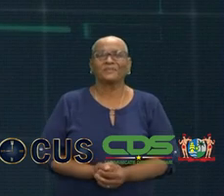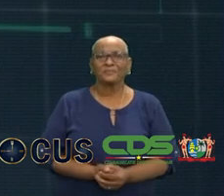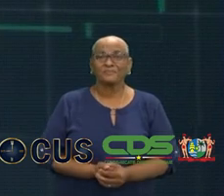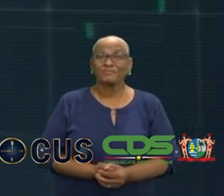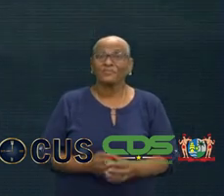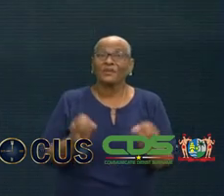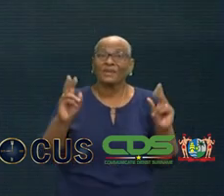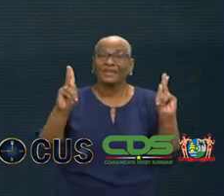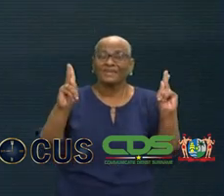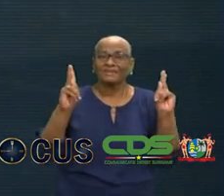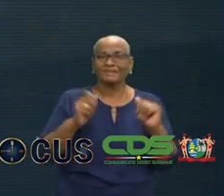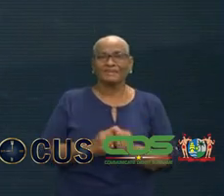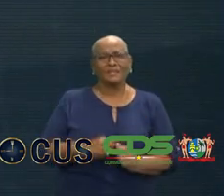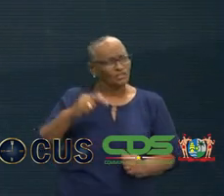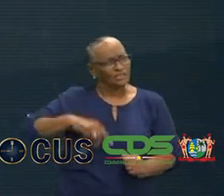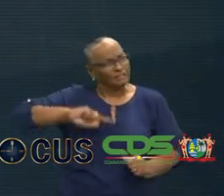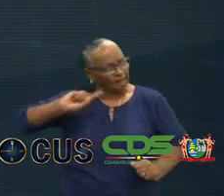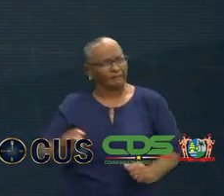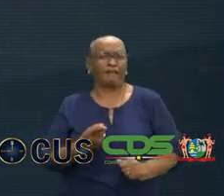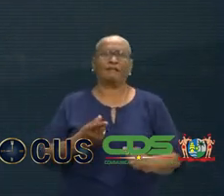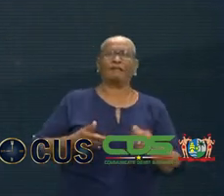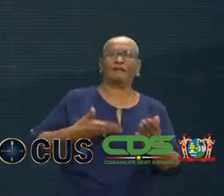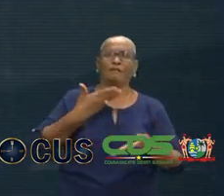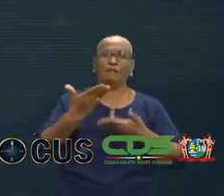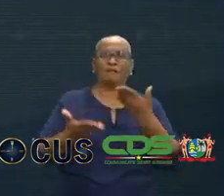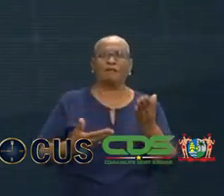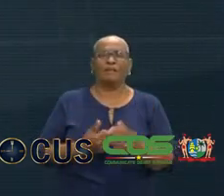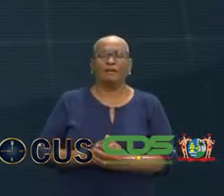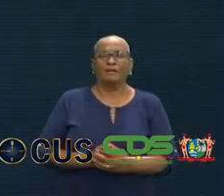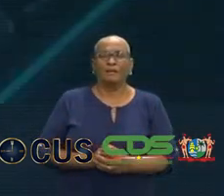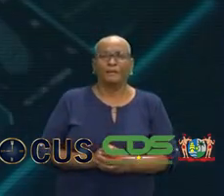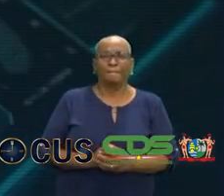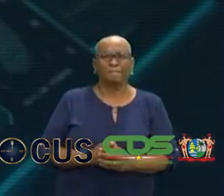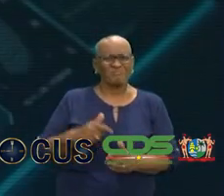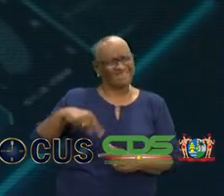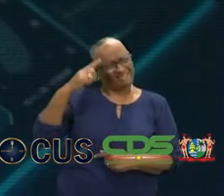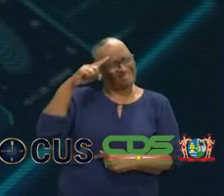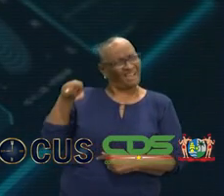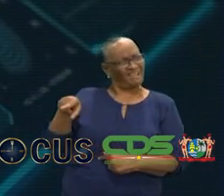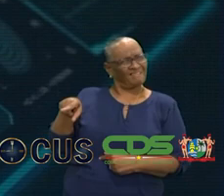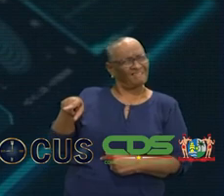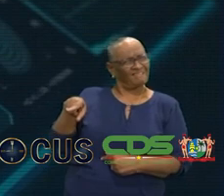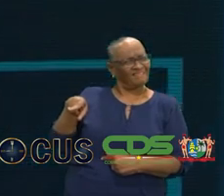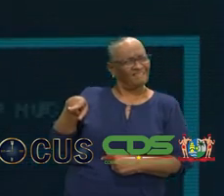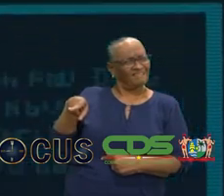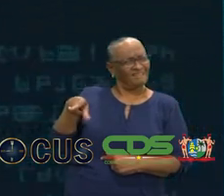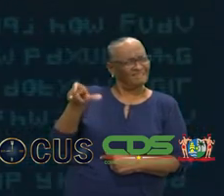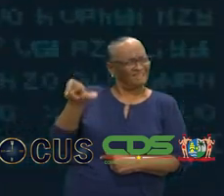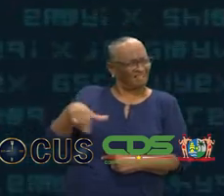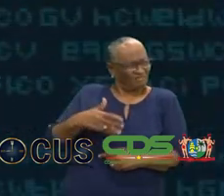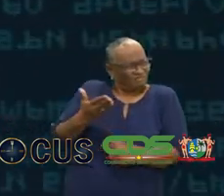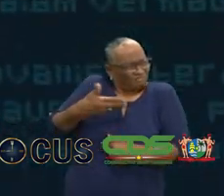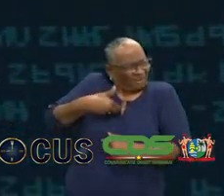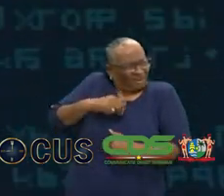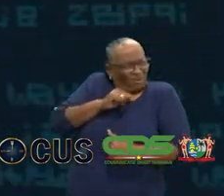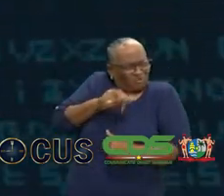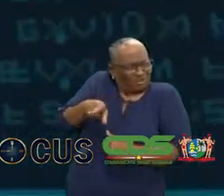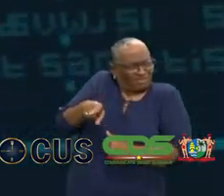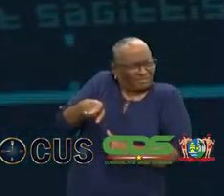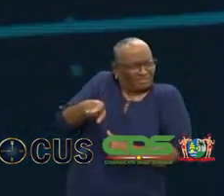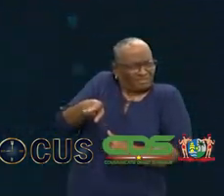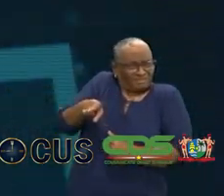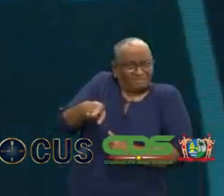een computersysteem die alle meldingen binnenkrijgt. En aan de hand van kernwoorden gaan dan de meldingen, indien het